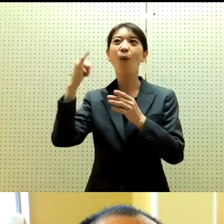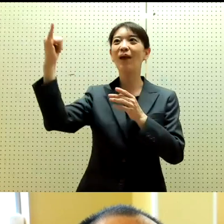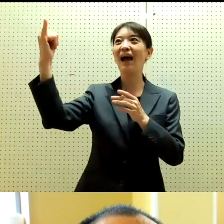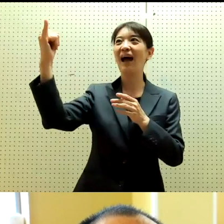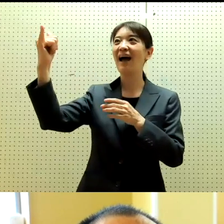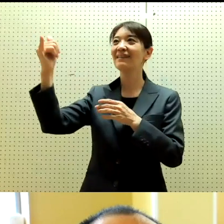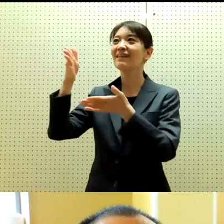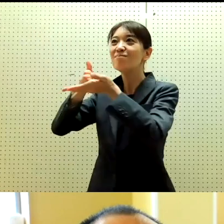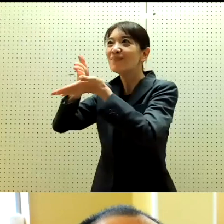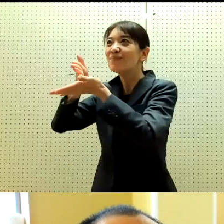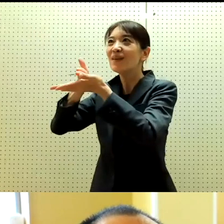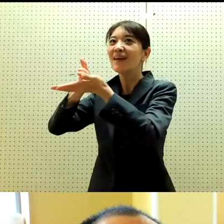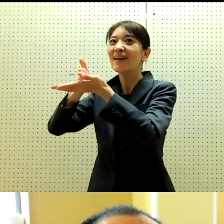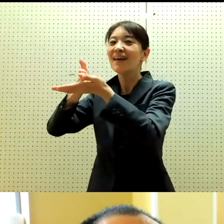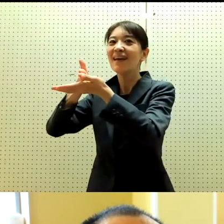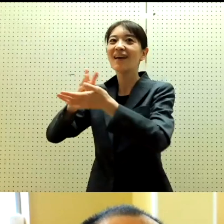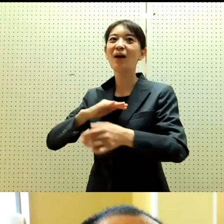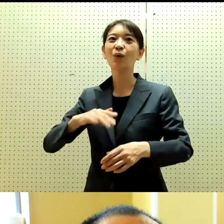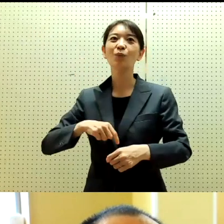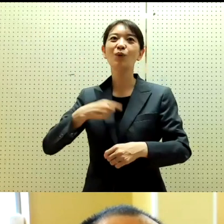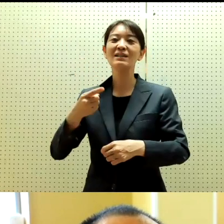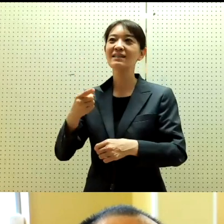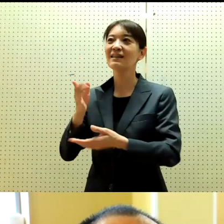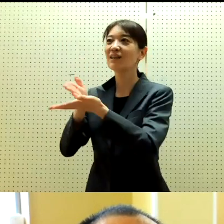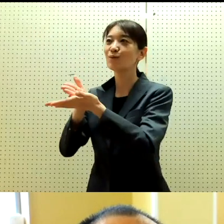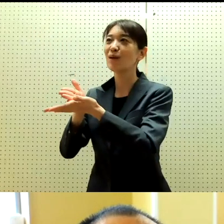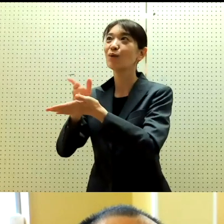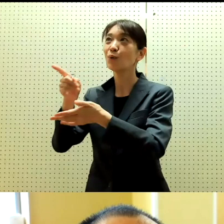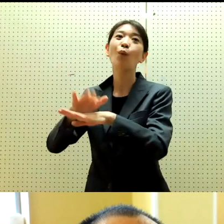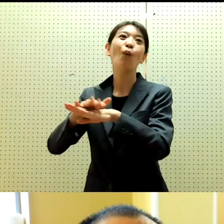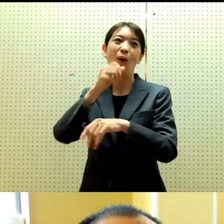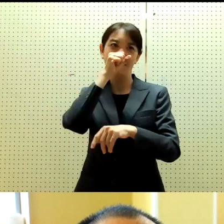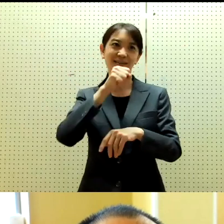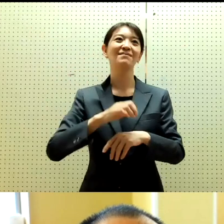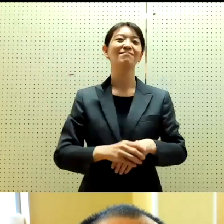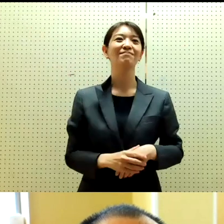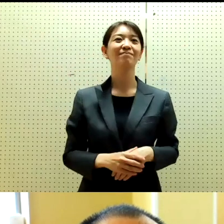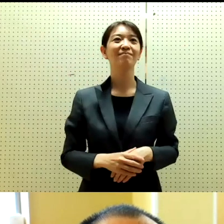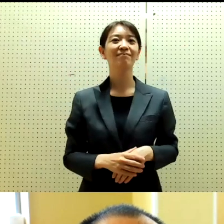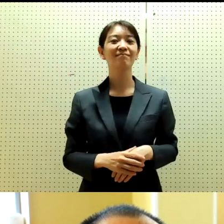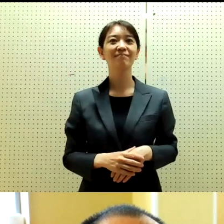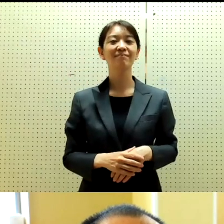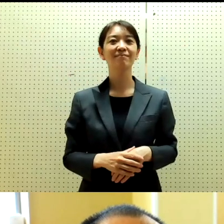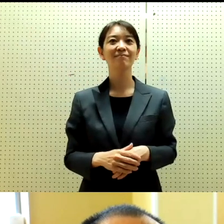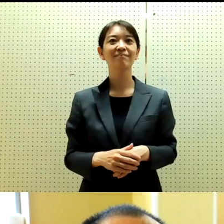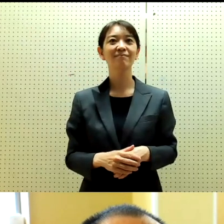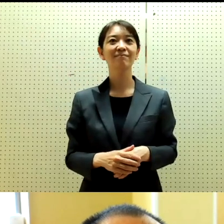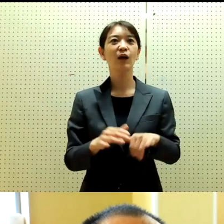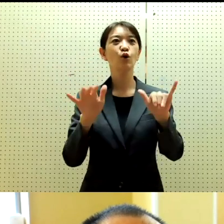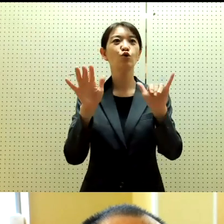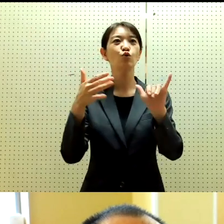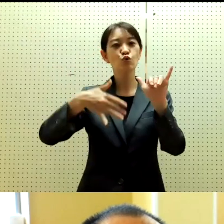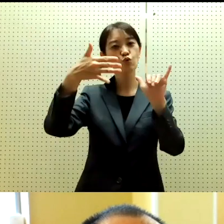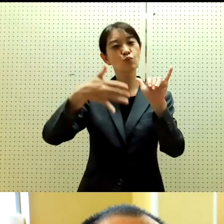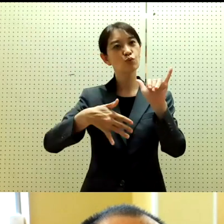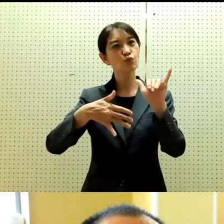ったんですけど、まあこれ前回もね、鈴木先生が言われてたことでもあるんですけど、じゃあねって YouTube とかをどうい